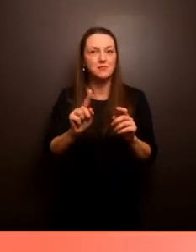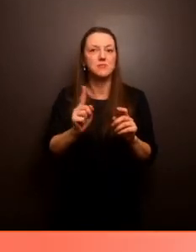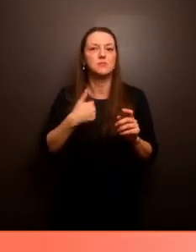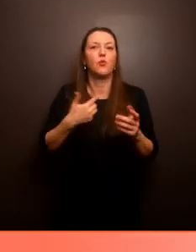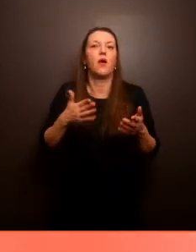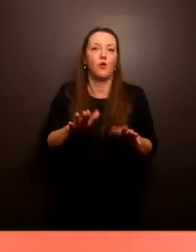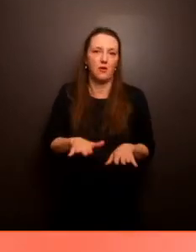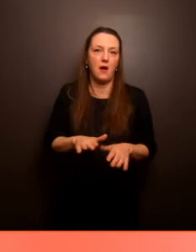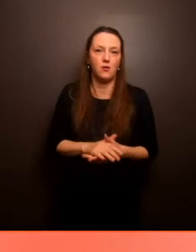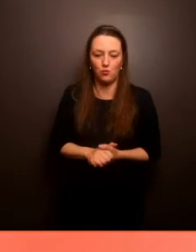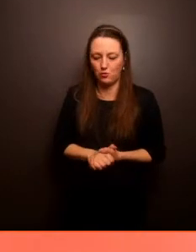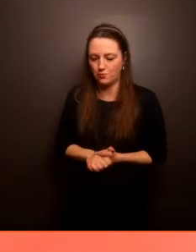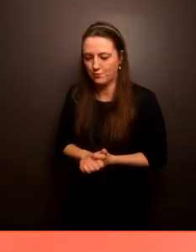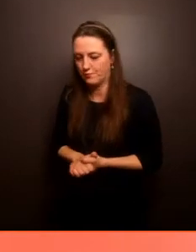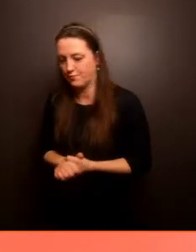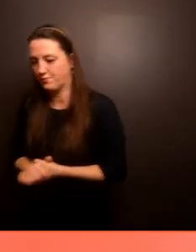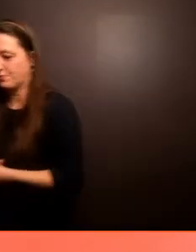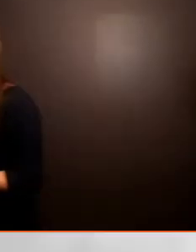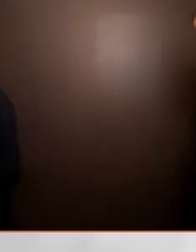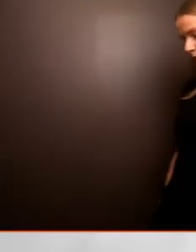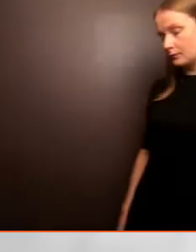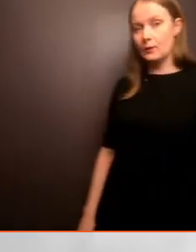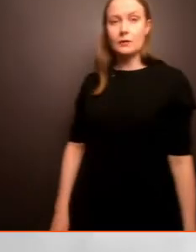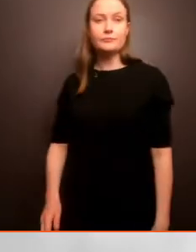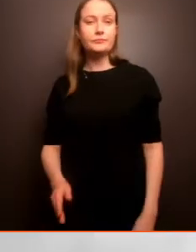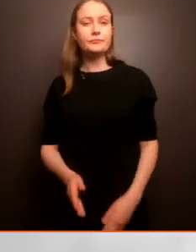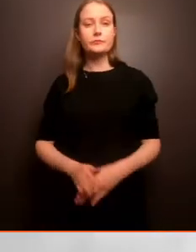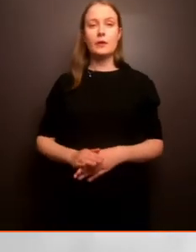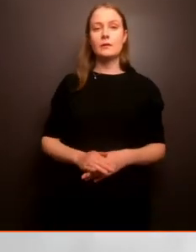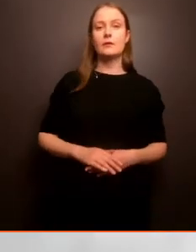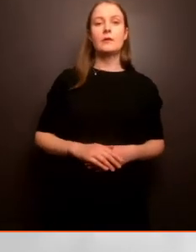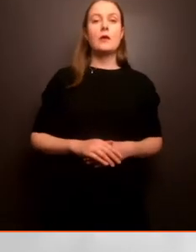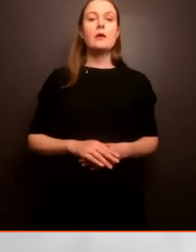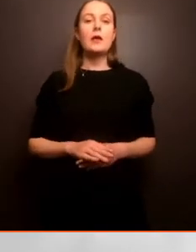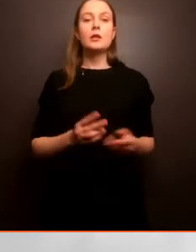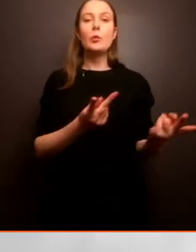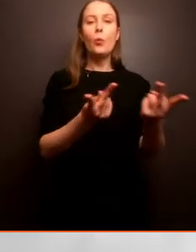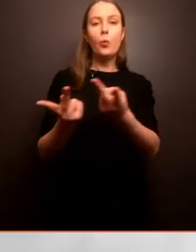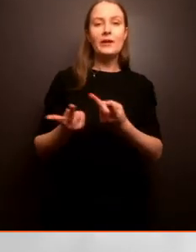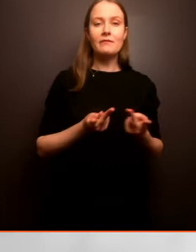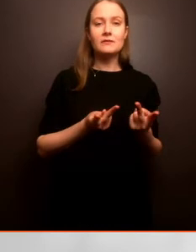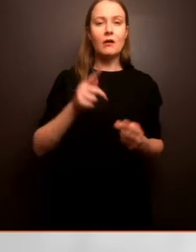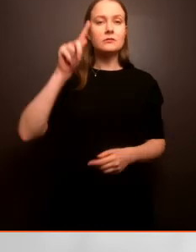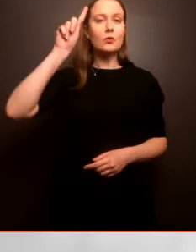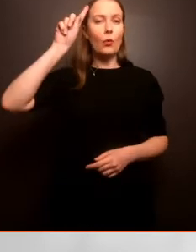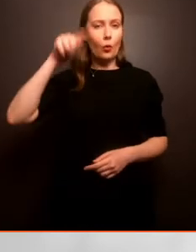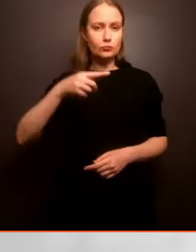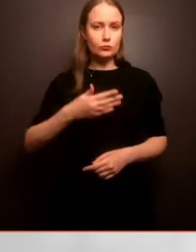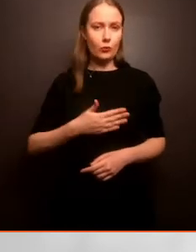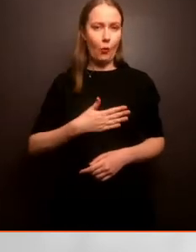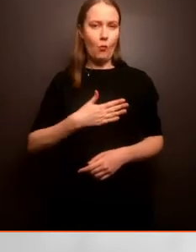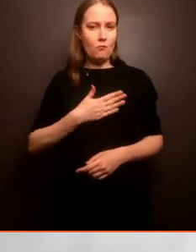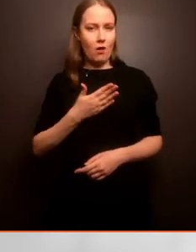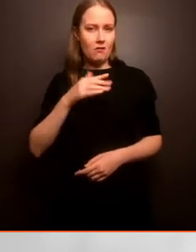on? Ehk siis, kas see on enam nii öelda kellegile vajalik tööturul? Ja need universaalsed oskused ja omadused